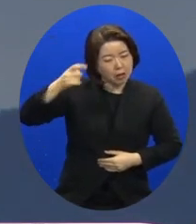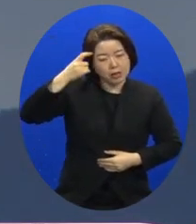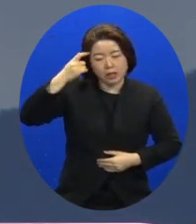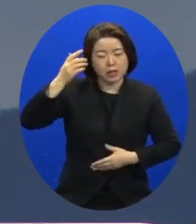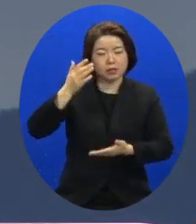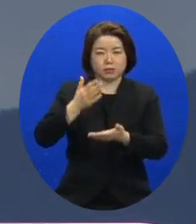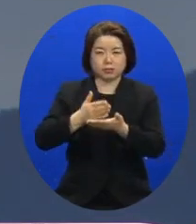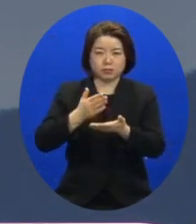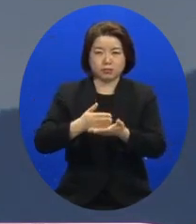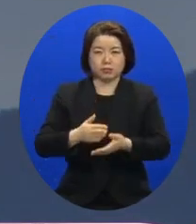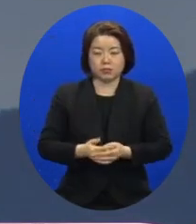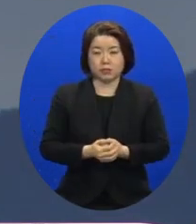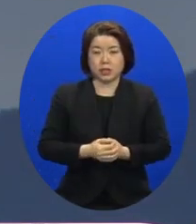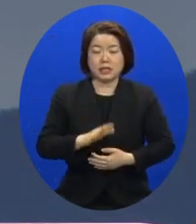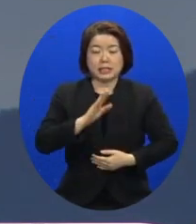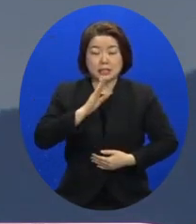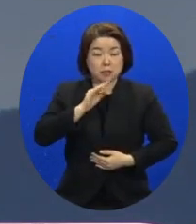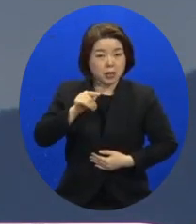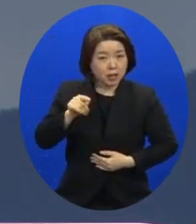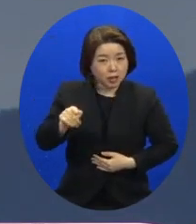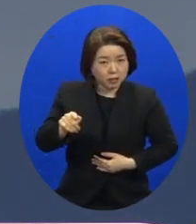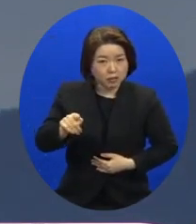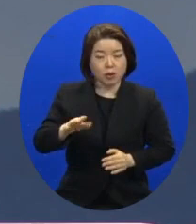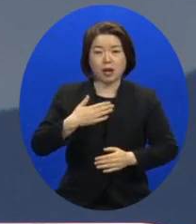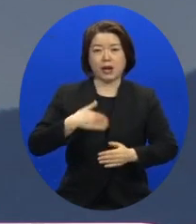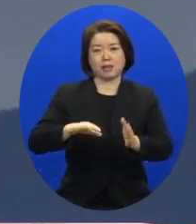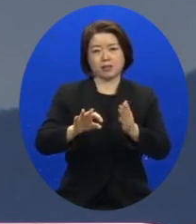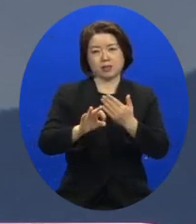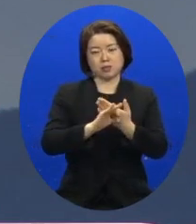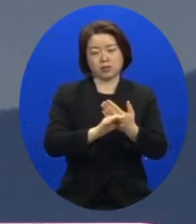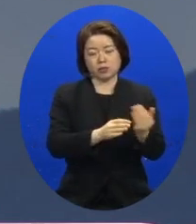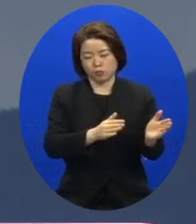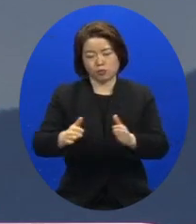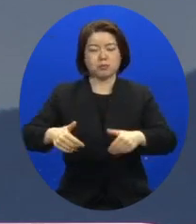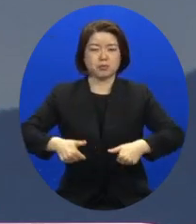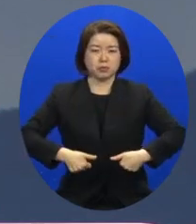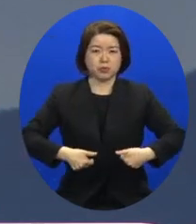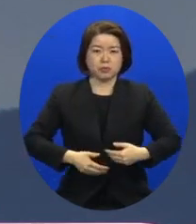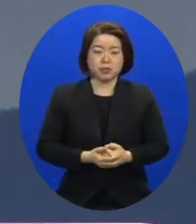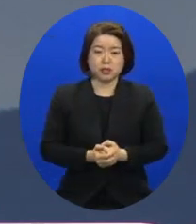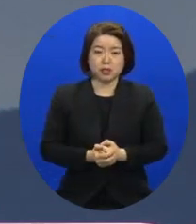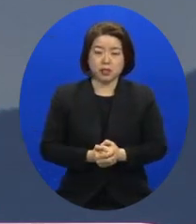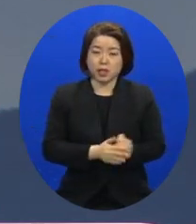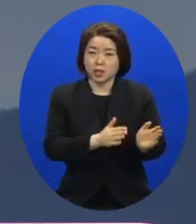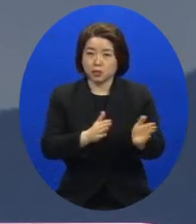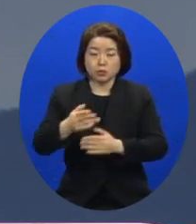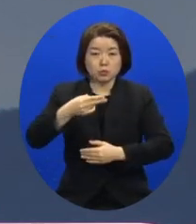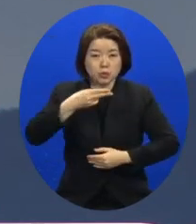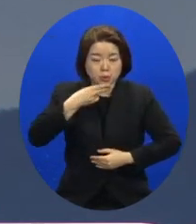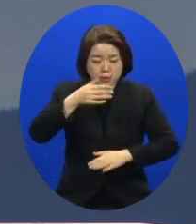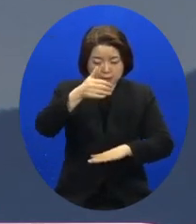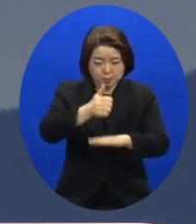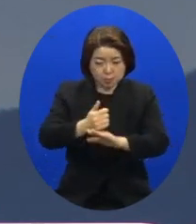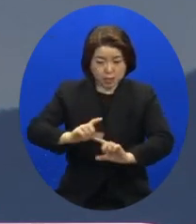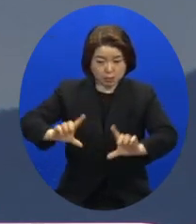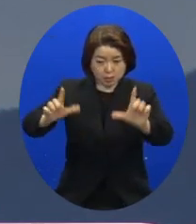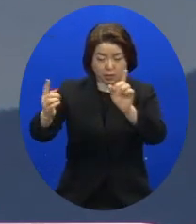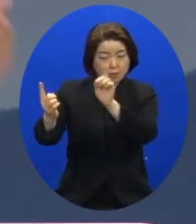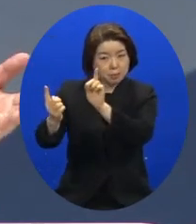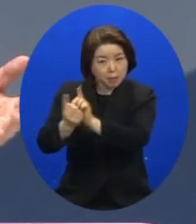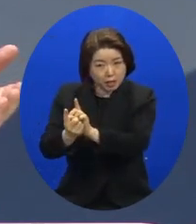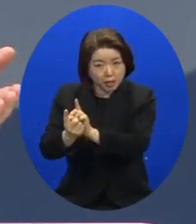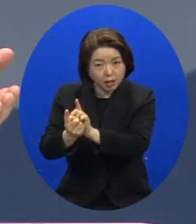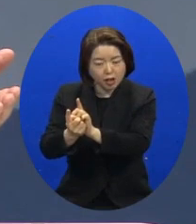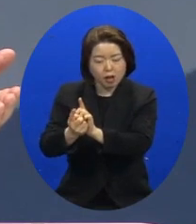됩니다. 정말 그것을 안다면 준비해야 합니다. 준비 없이 마지막 날을 맞이한다는 것은